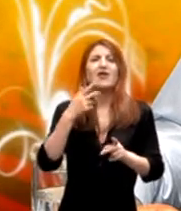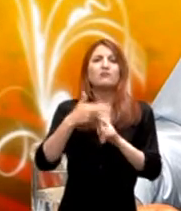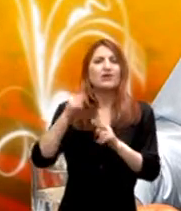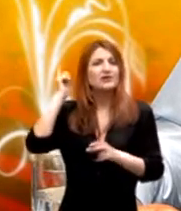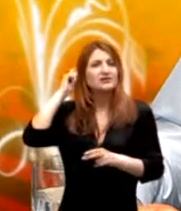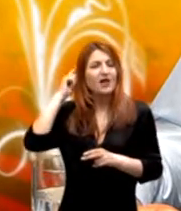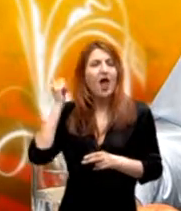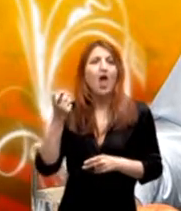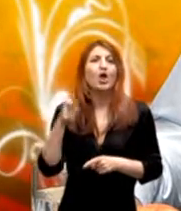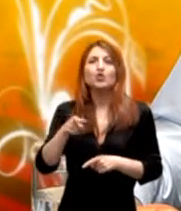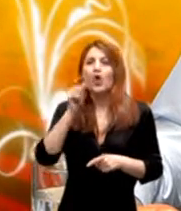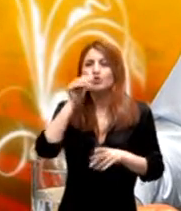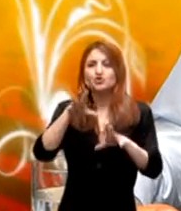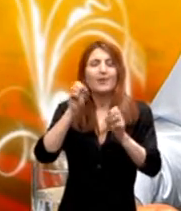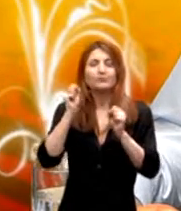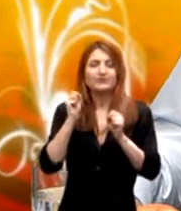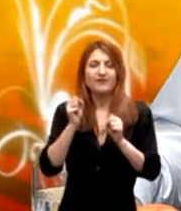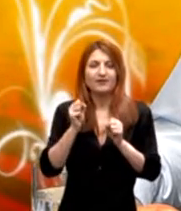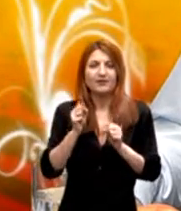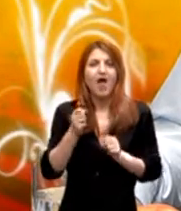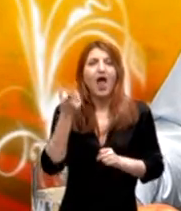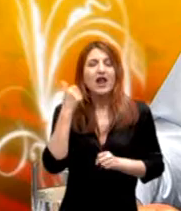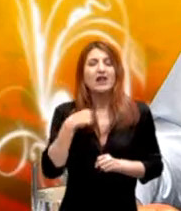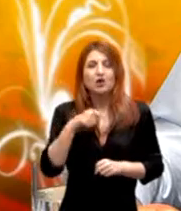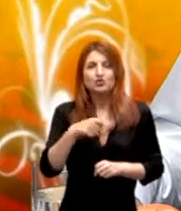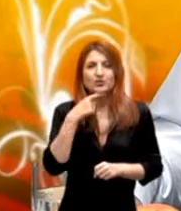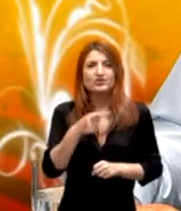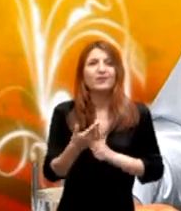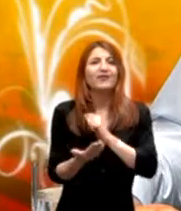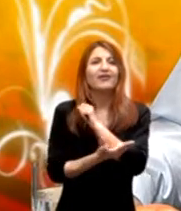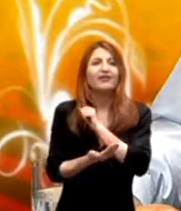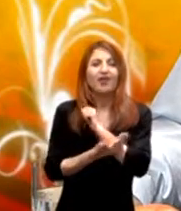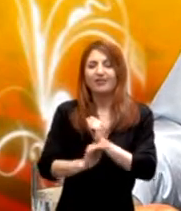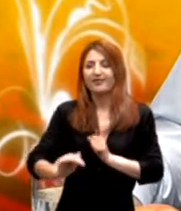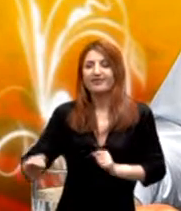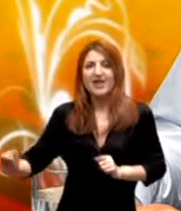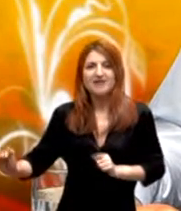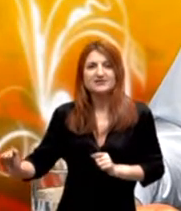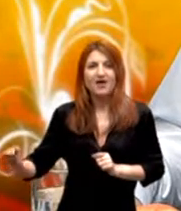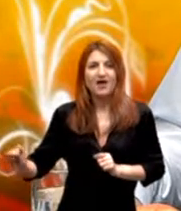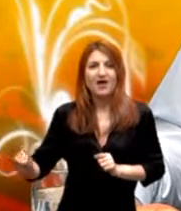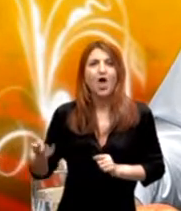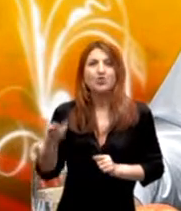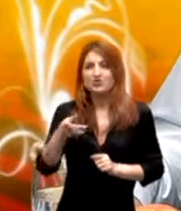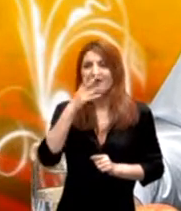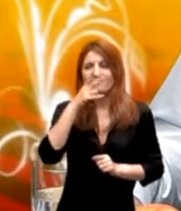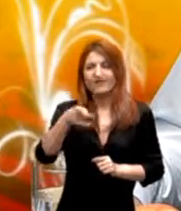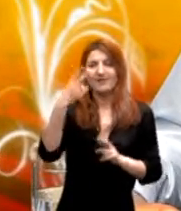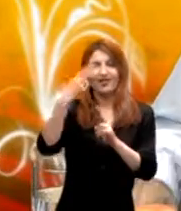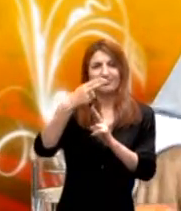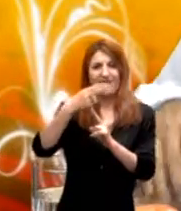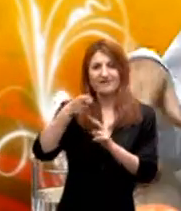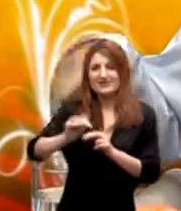to ljudi ne mogu shvatiti. Ali ću vam reći, jadna djeca koju imate priliku vidjeti na